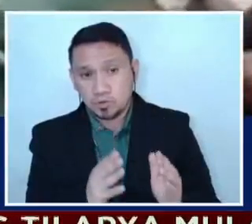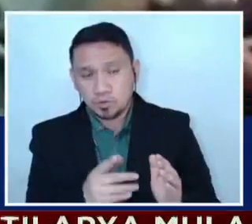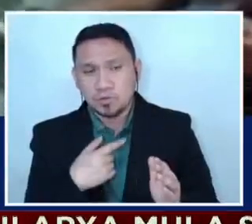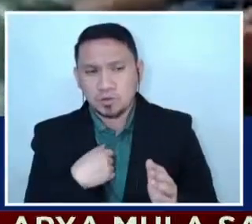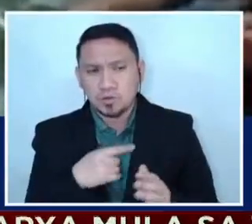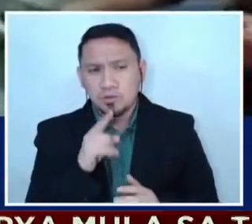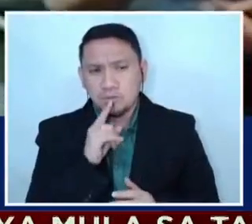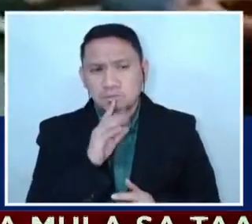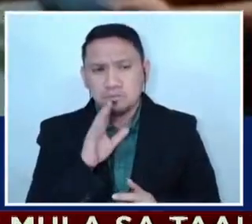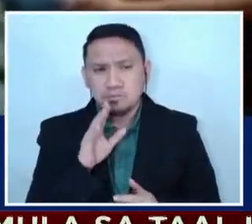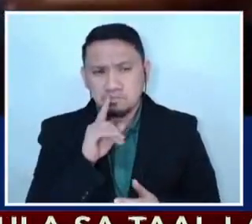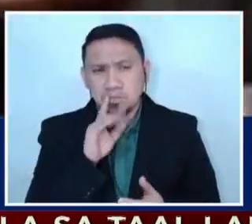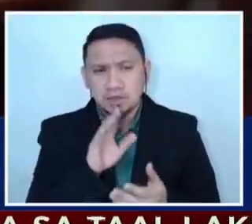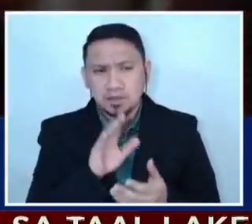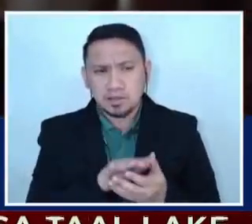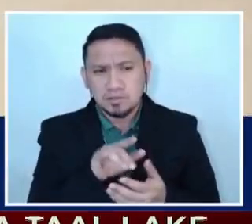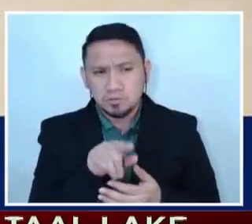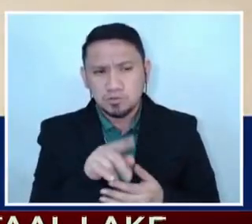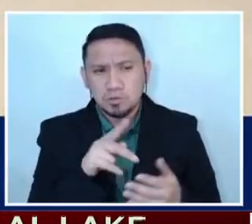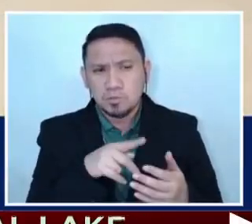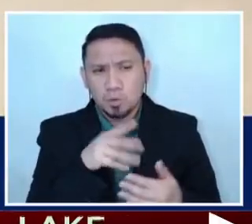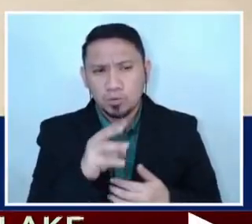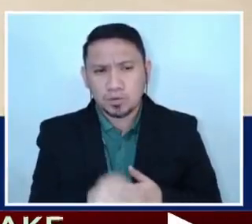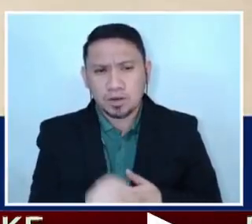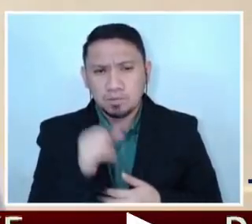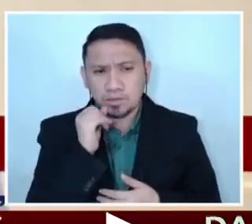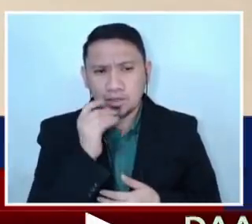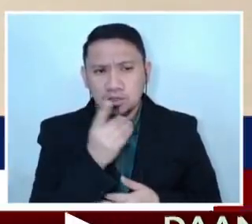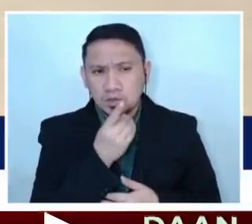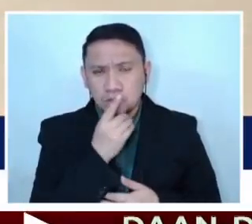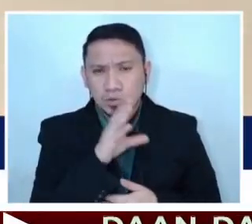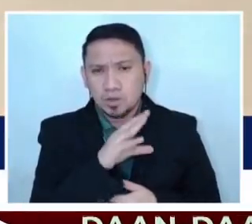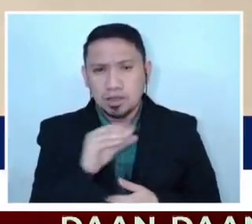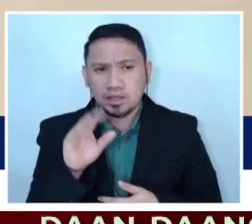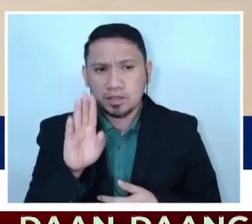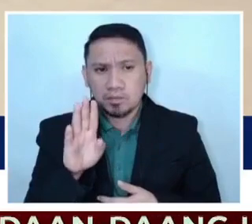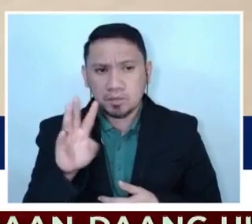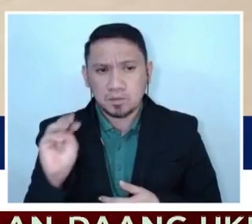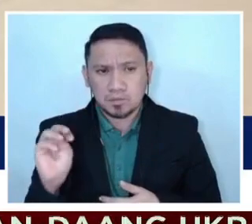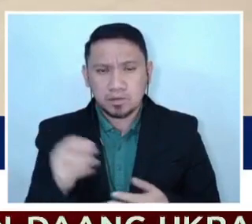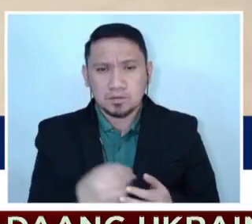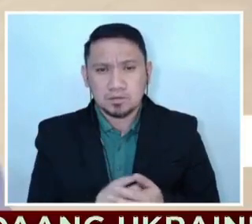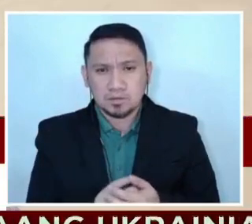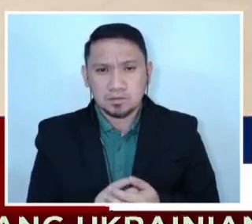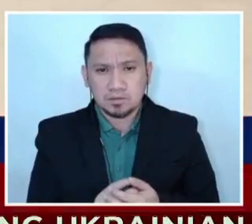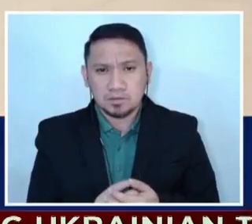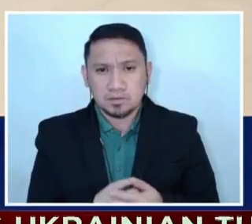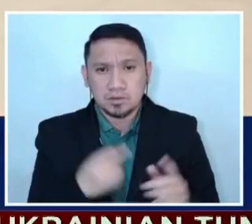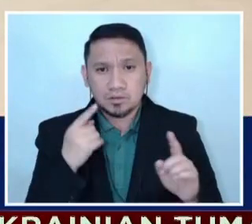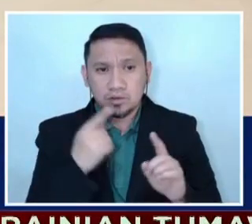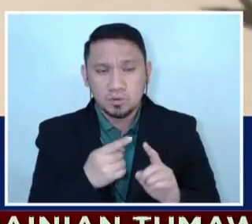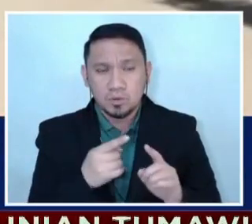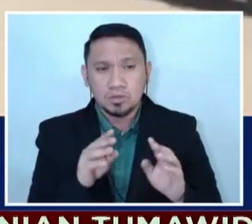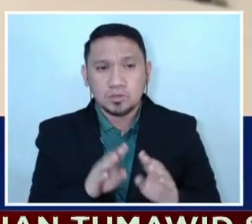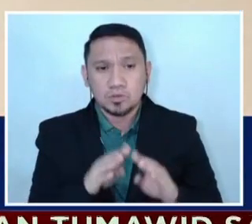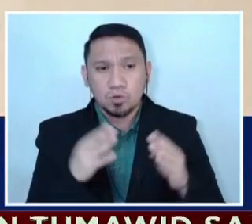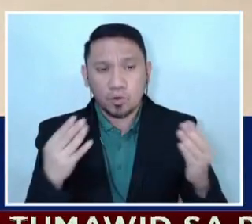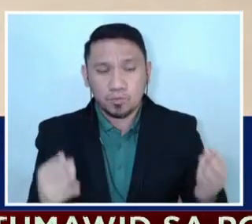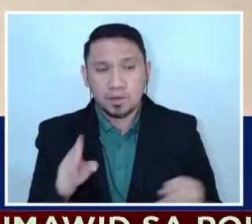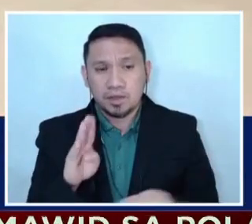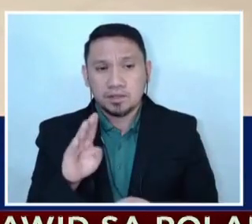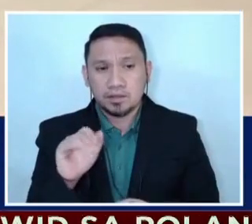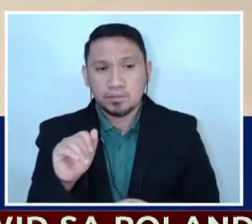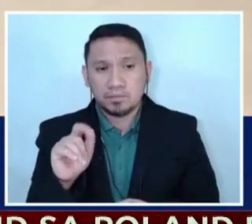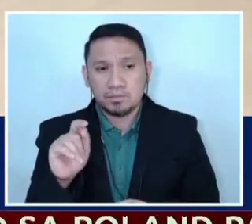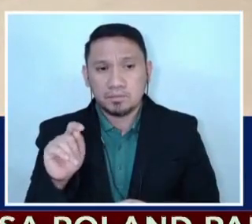ni Marcos at Sara Duterte. Layunin nila na mabuksan ulit ang Bataan Nuclear Power Plant na siyang bibigay